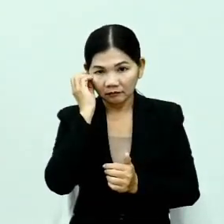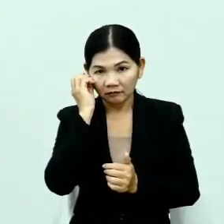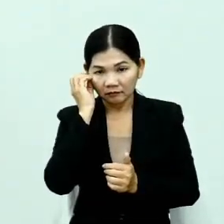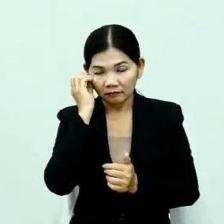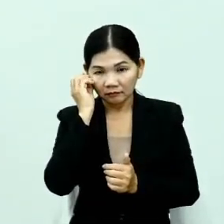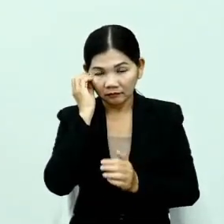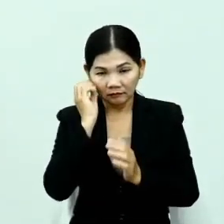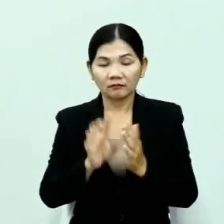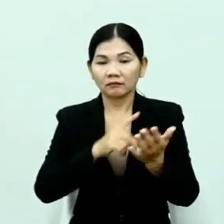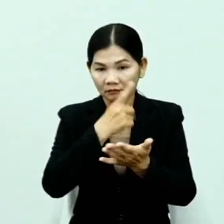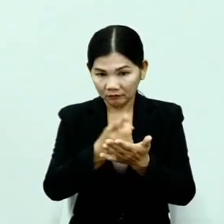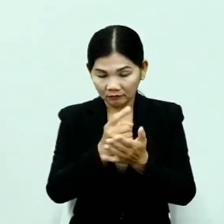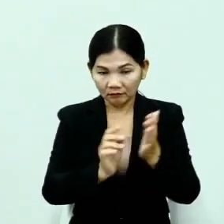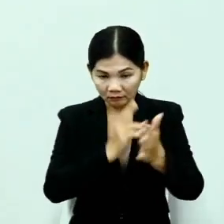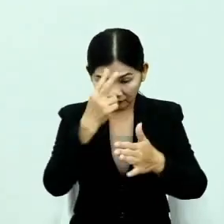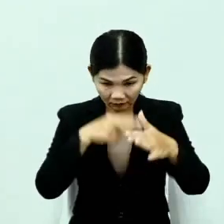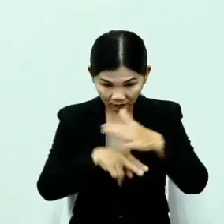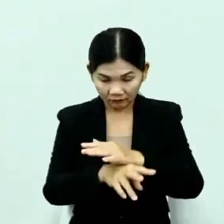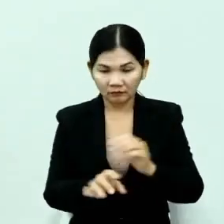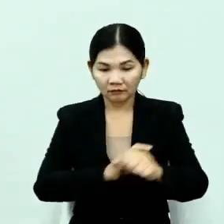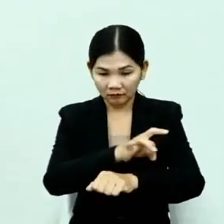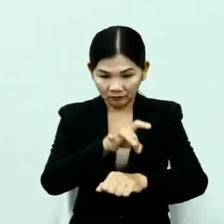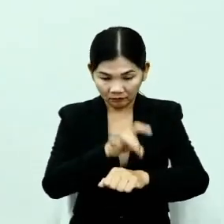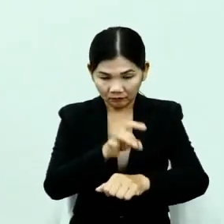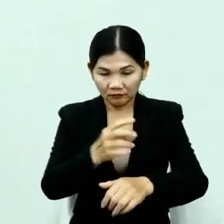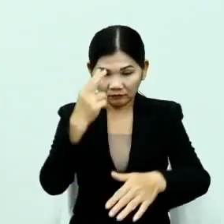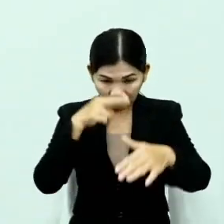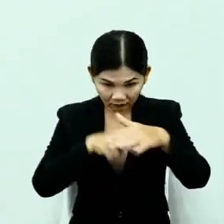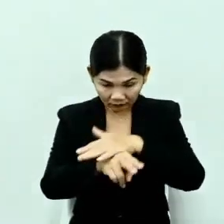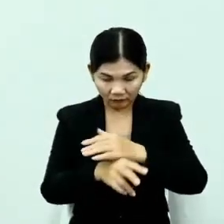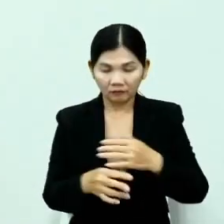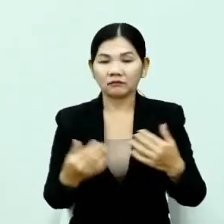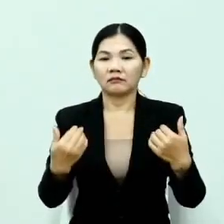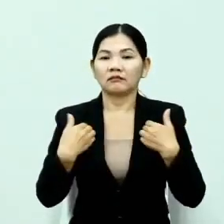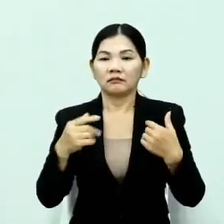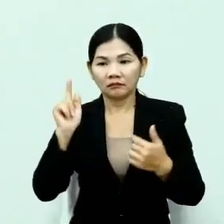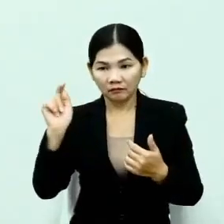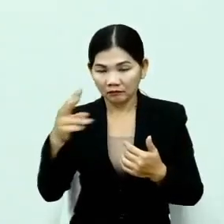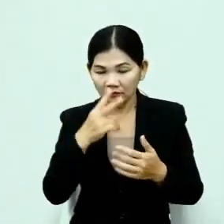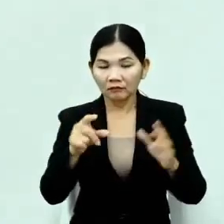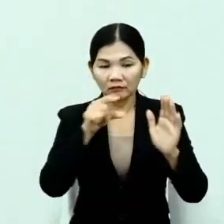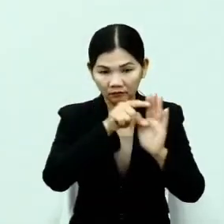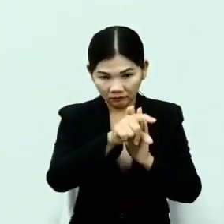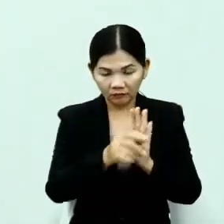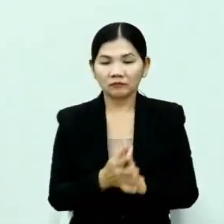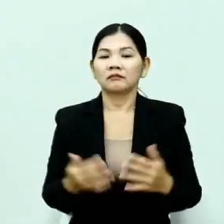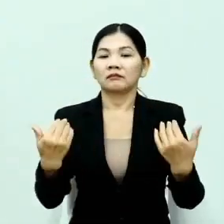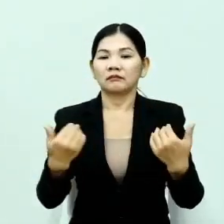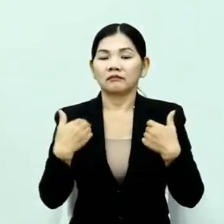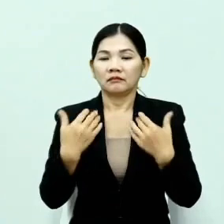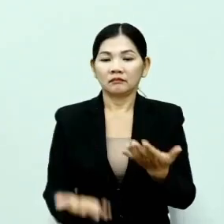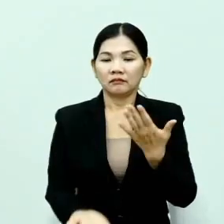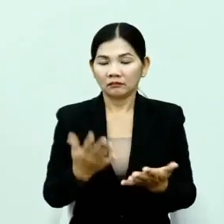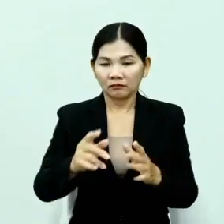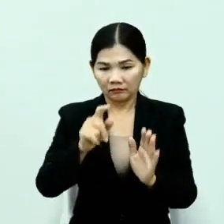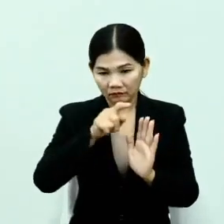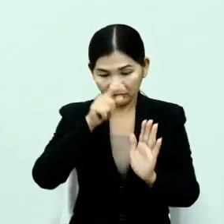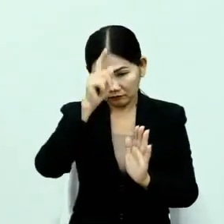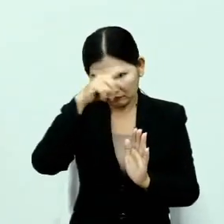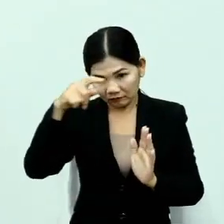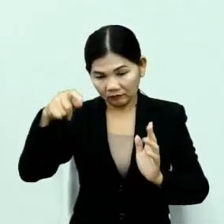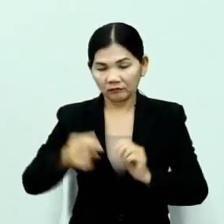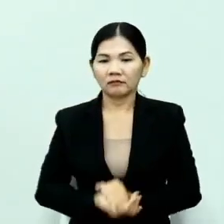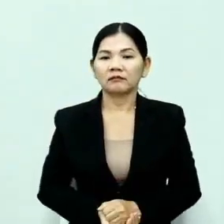là con cho rùm tù tiết từng ọc nế nè. Cô tục bê lại con tù tiết. Rục hiếp hay nâng chùm nòng chương đầm bấy. Bạn xa măn sẽ rừng dường mùn